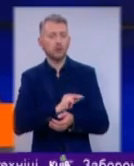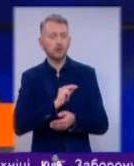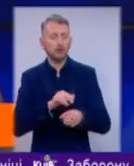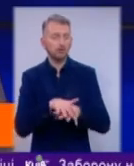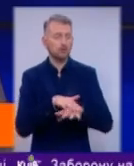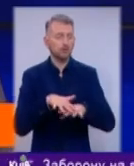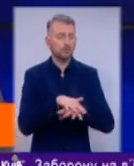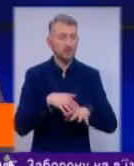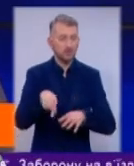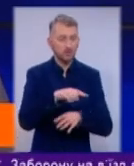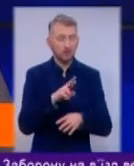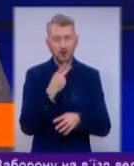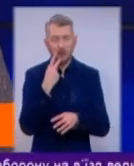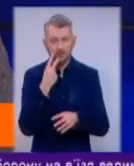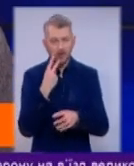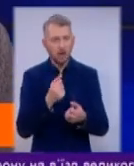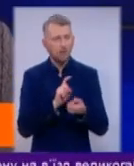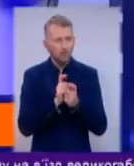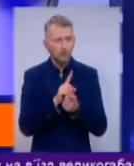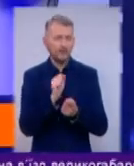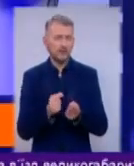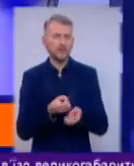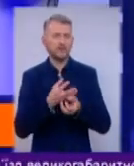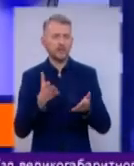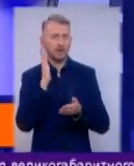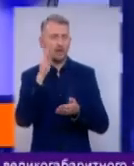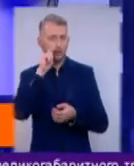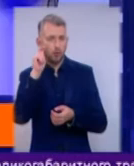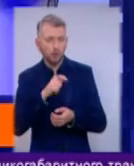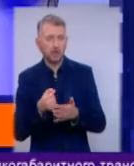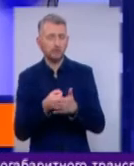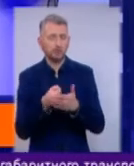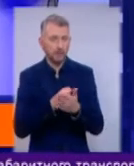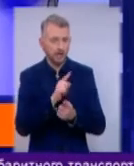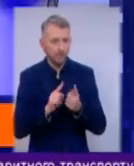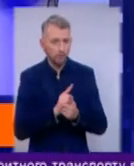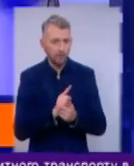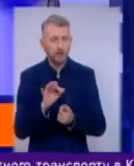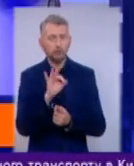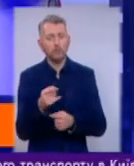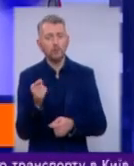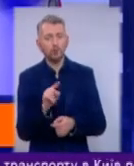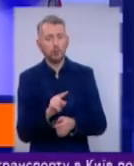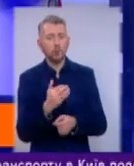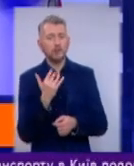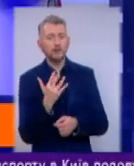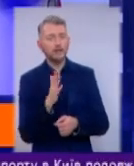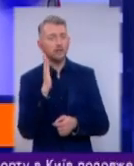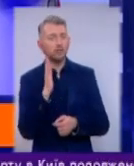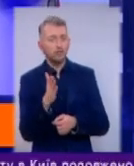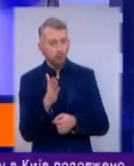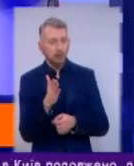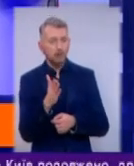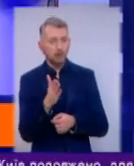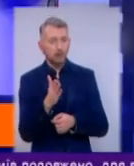суспільство, як завжди, боротися саме за світле майбутнє України за просування відповідних реформ. А стосовно того, скільки буде